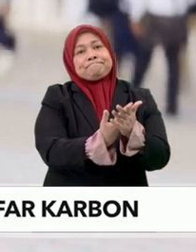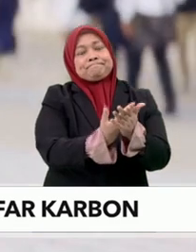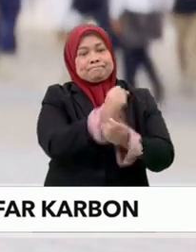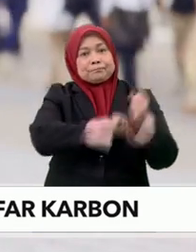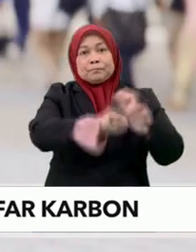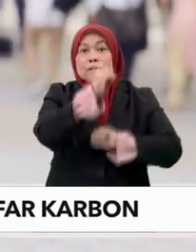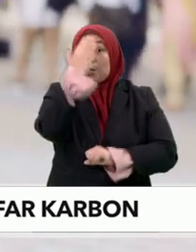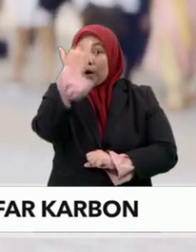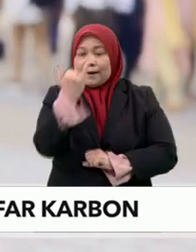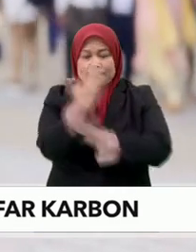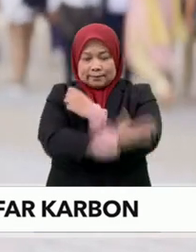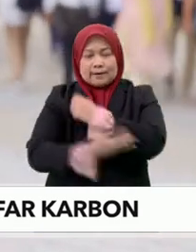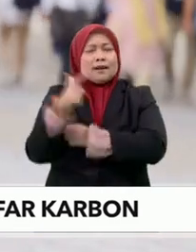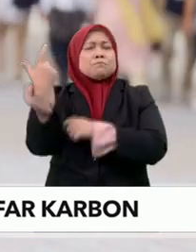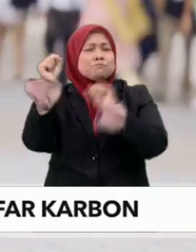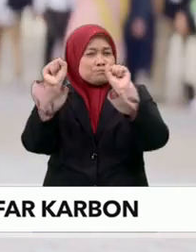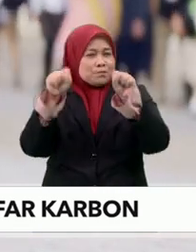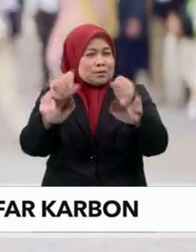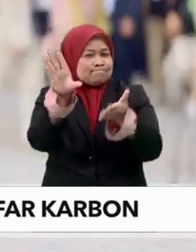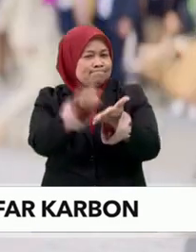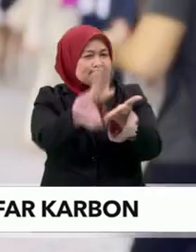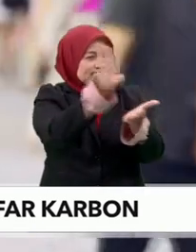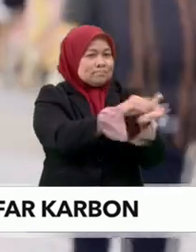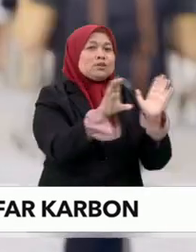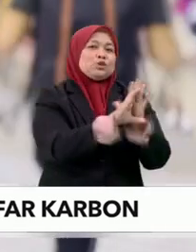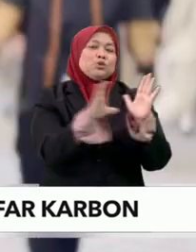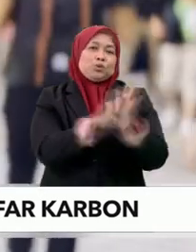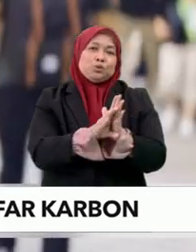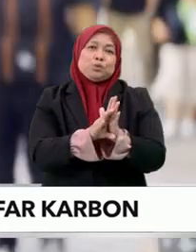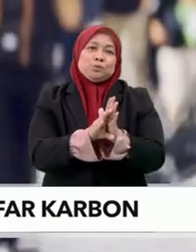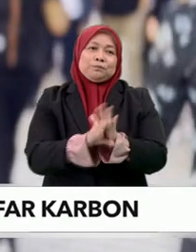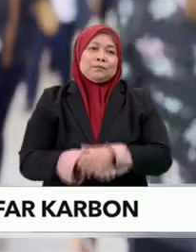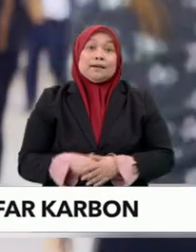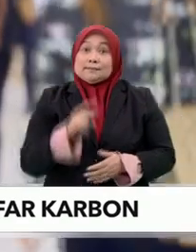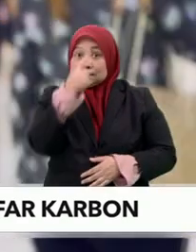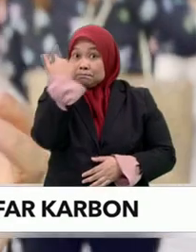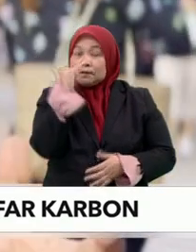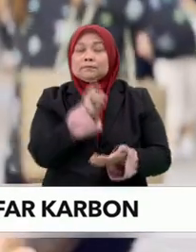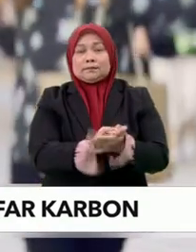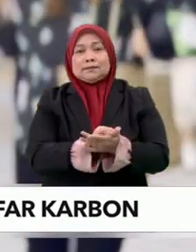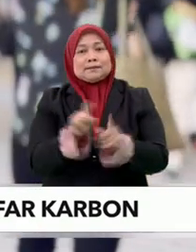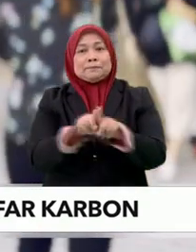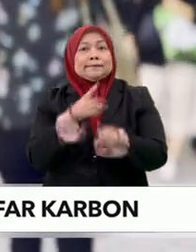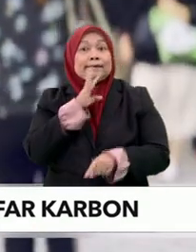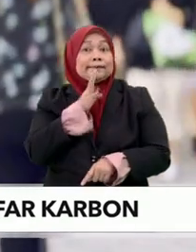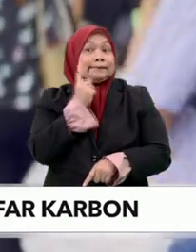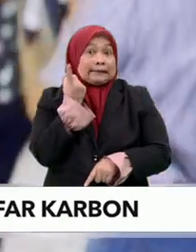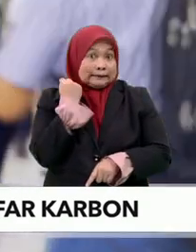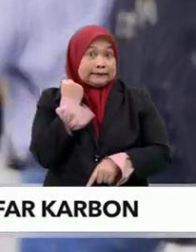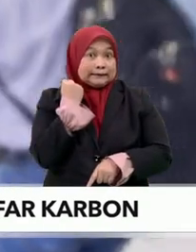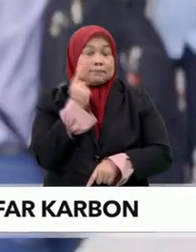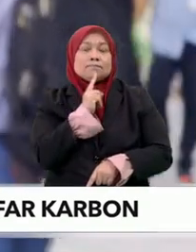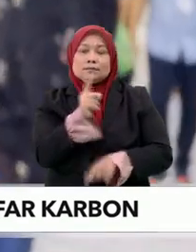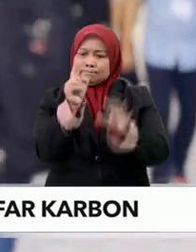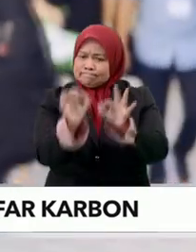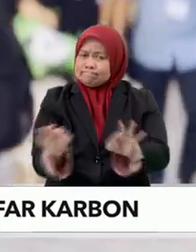supaya negara-negara lain dapat menjadi contoh kepada negara lain. Oleh kerana itu, seperti yang dikatakan tadi, adalah